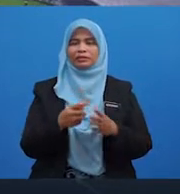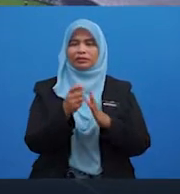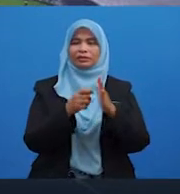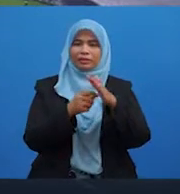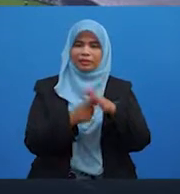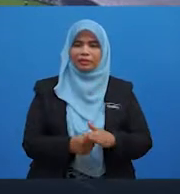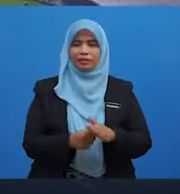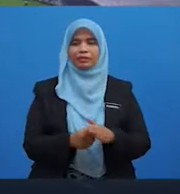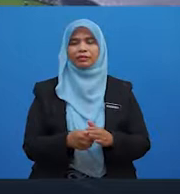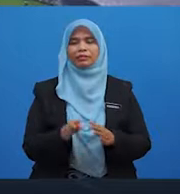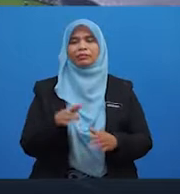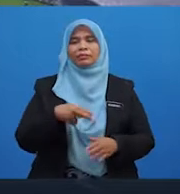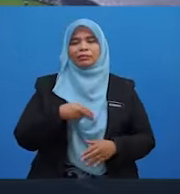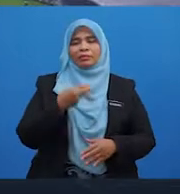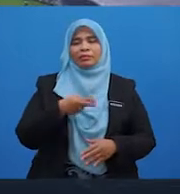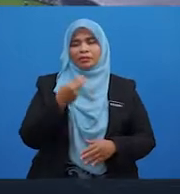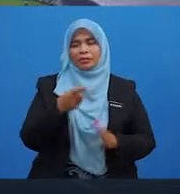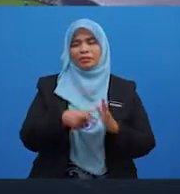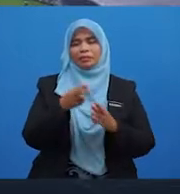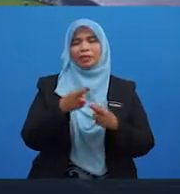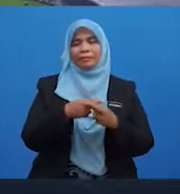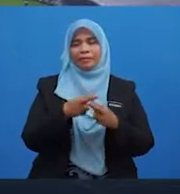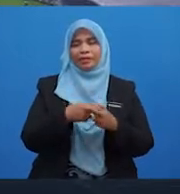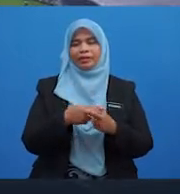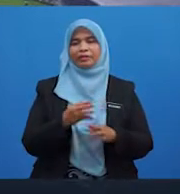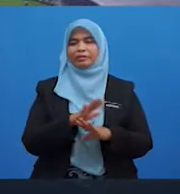Pernafasannya akan menjadi lebih pendek dan tidak teratur.